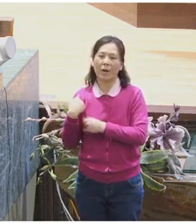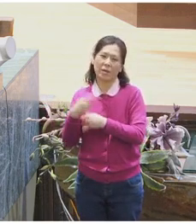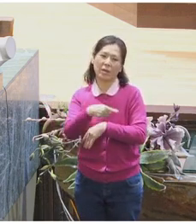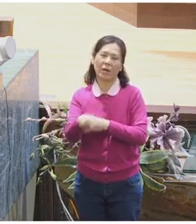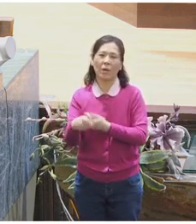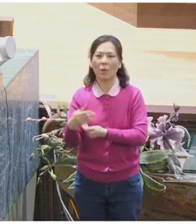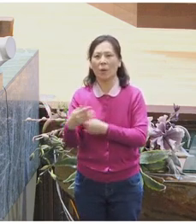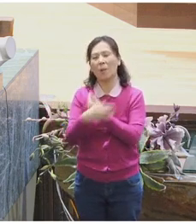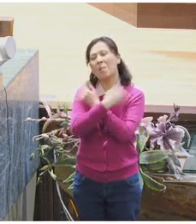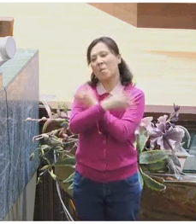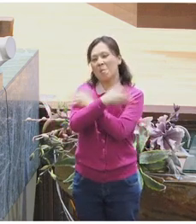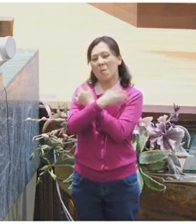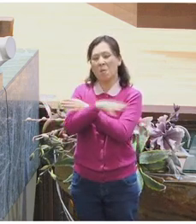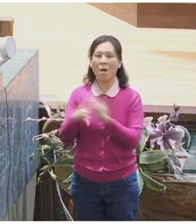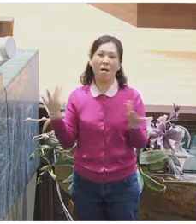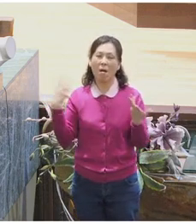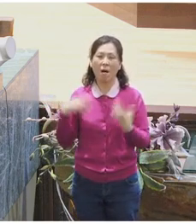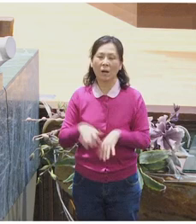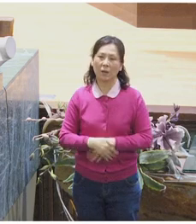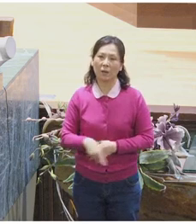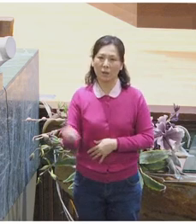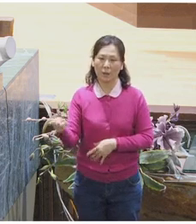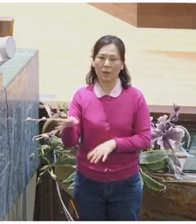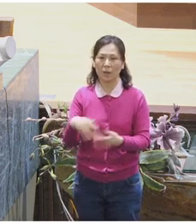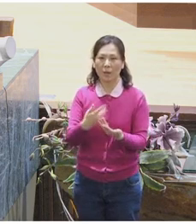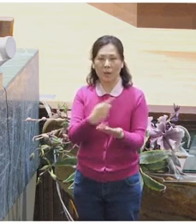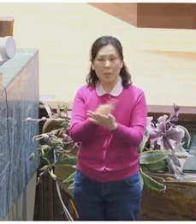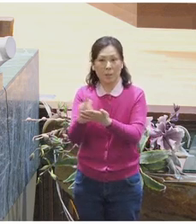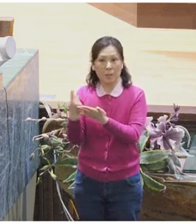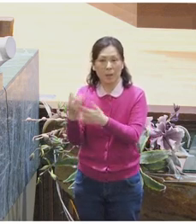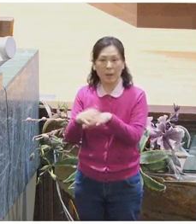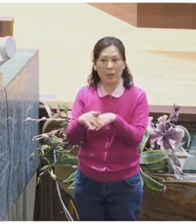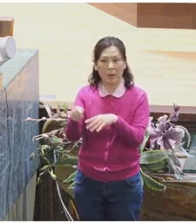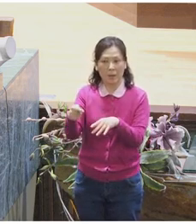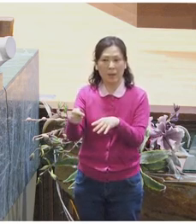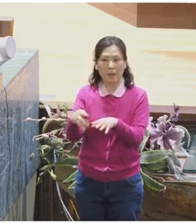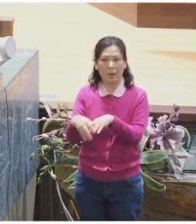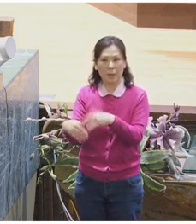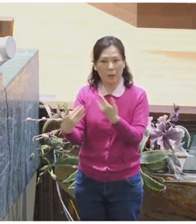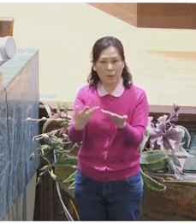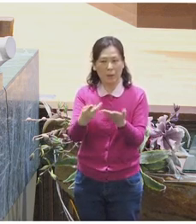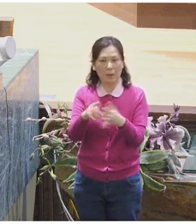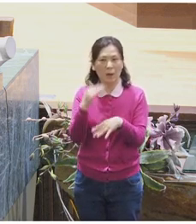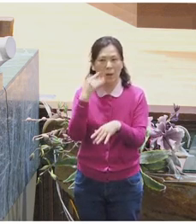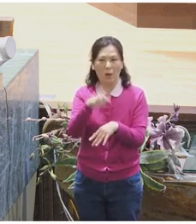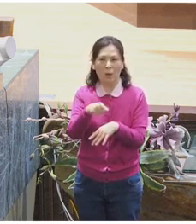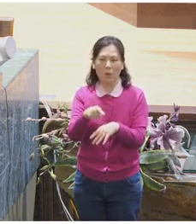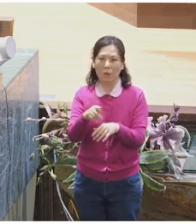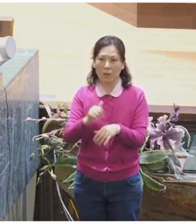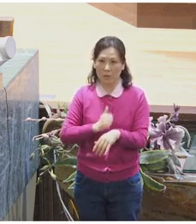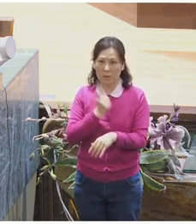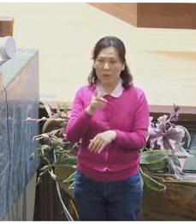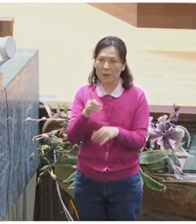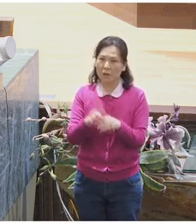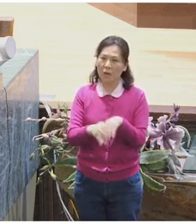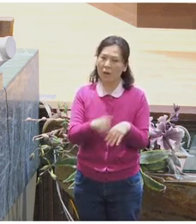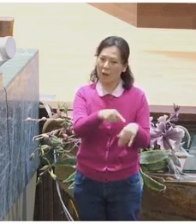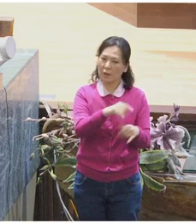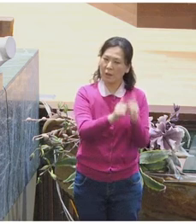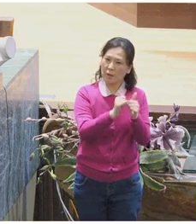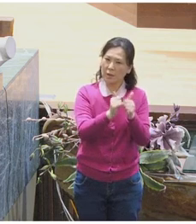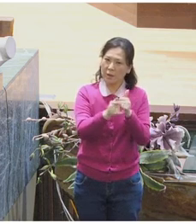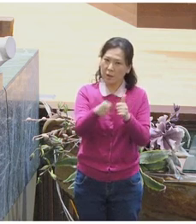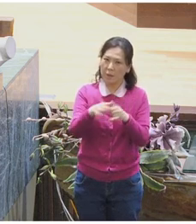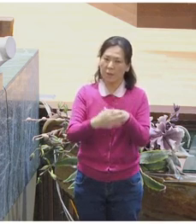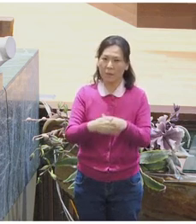的。刚才这些依法行政每一个都给得出交代，只是那个交代不是真正意义上面，就是由市民社会来设